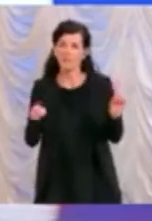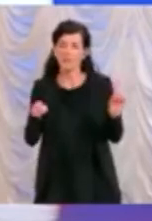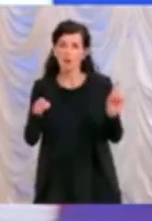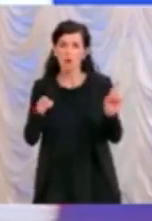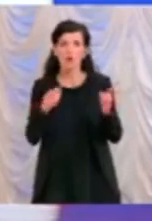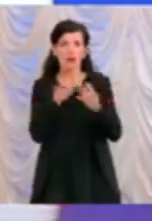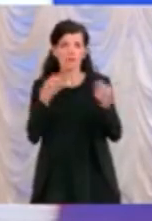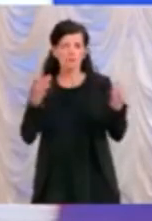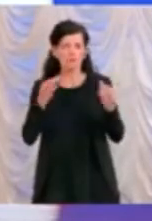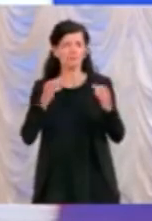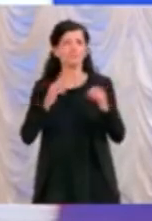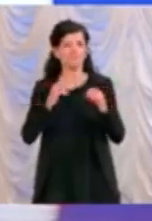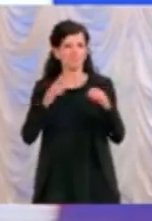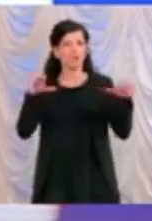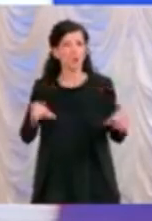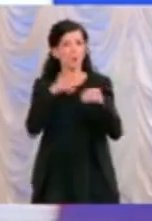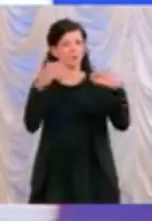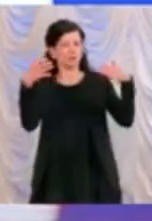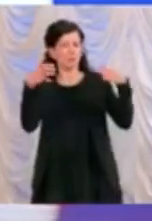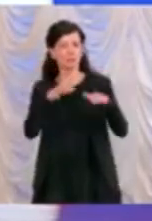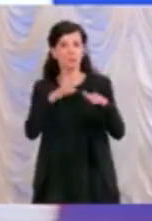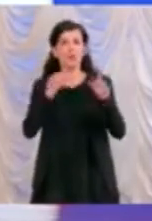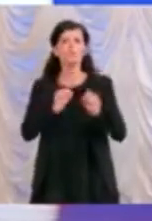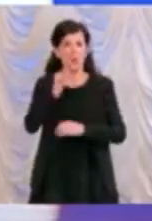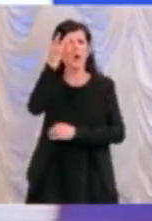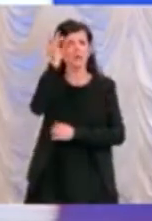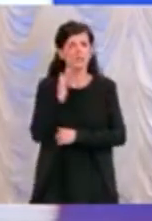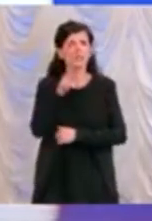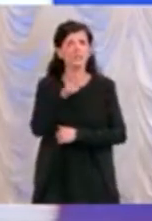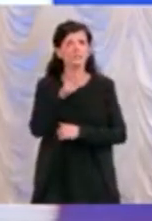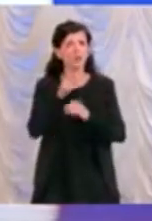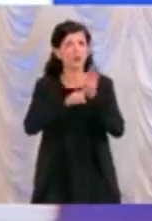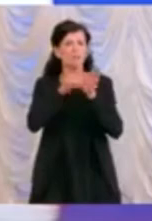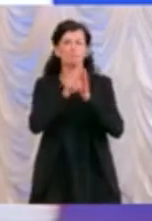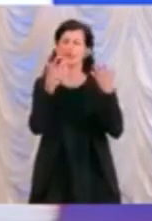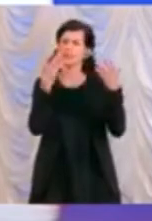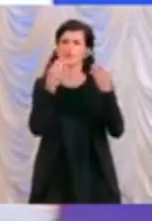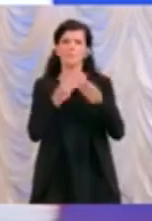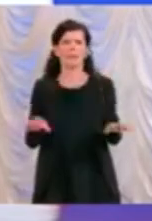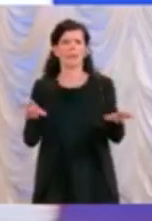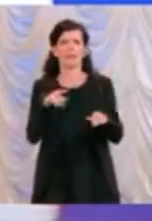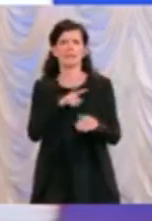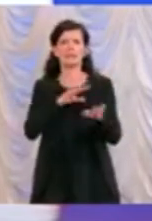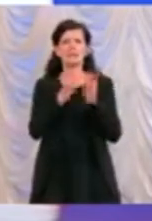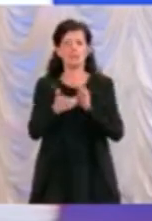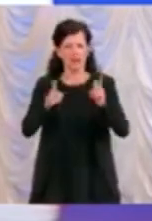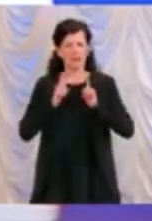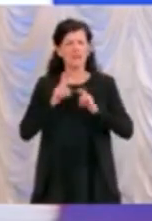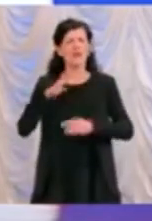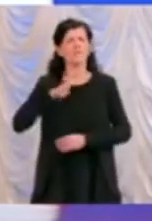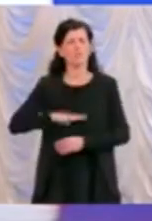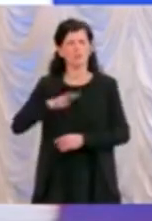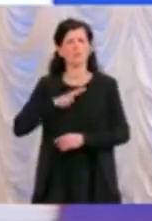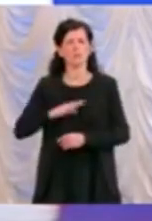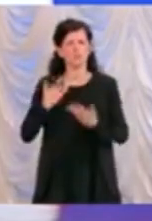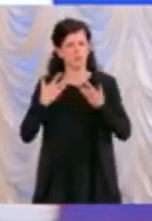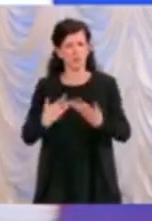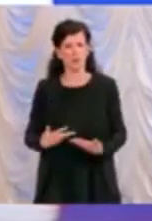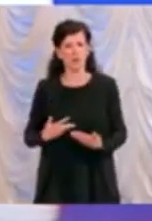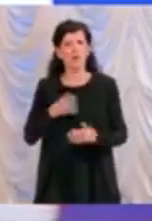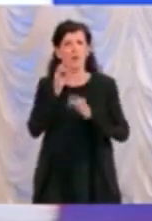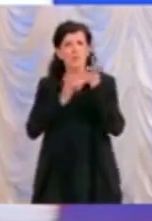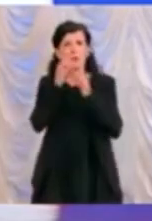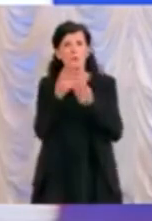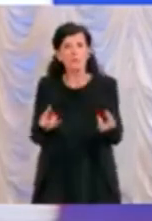conseguiti potremmo perderli sarebbe una grande frustrazione per tutti perché dovremmo ripartire da capo e potete